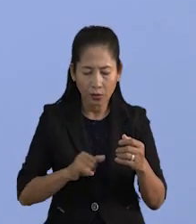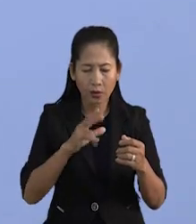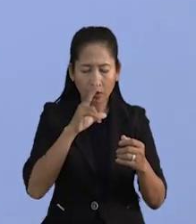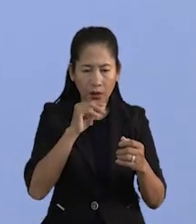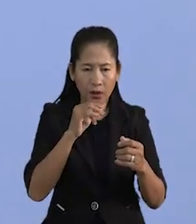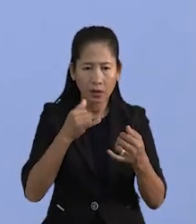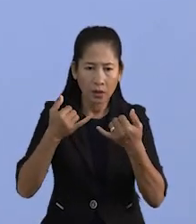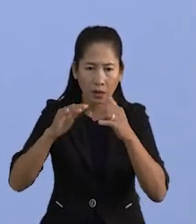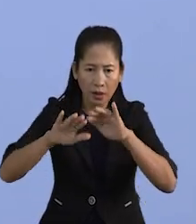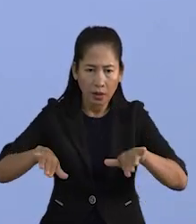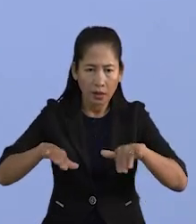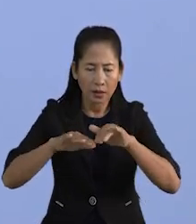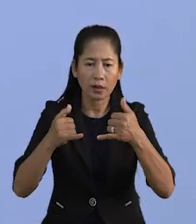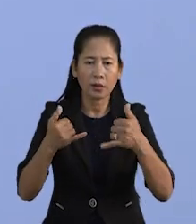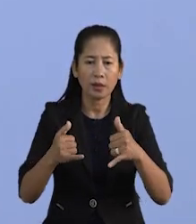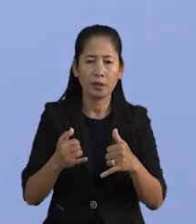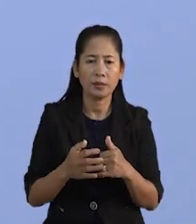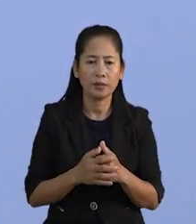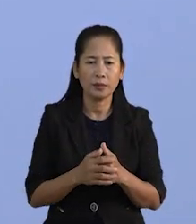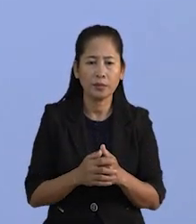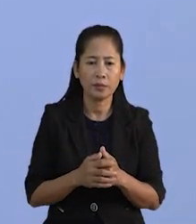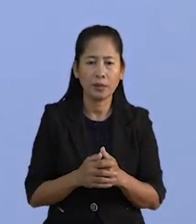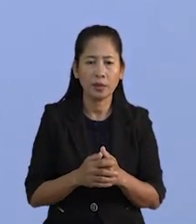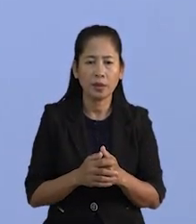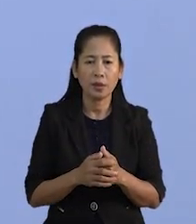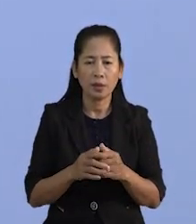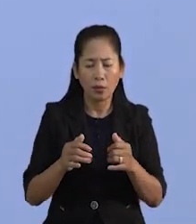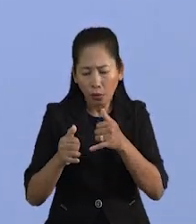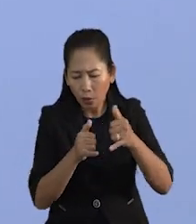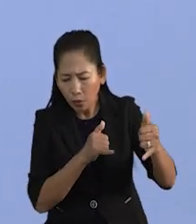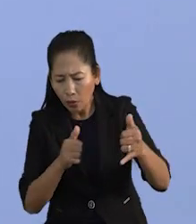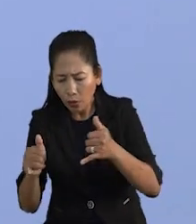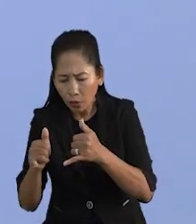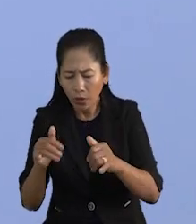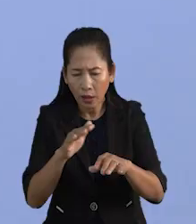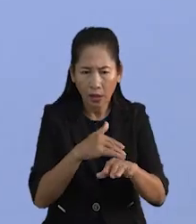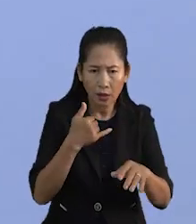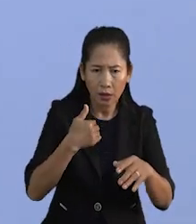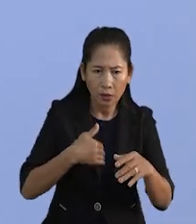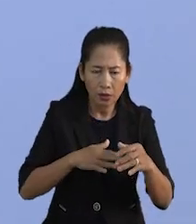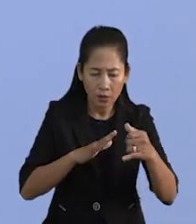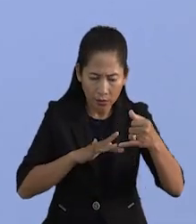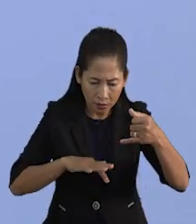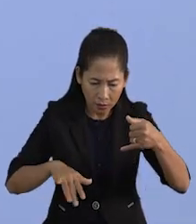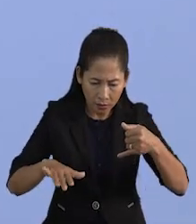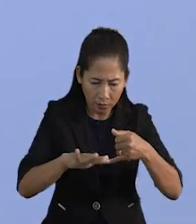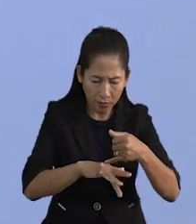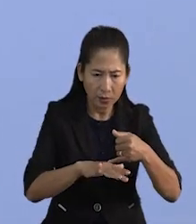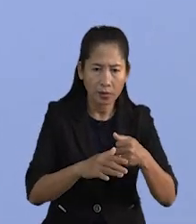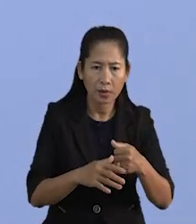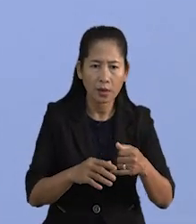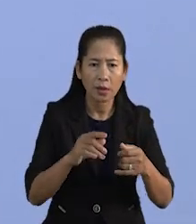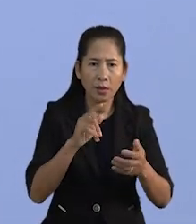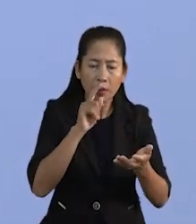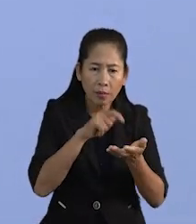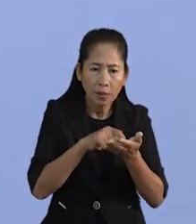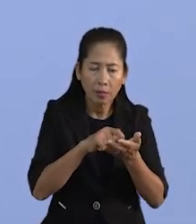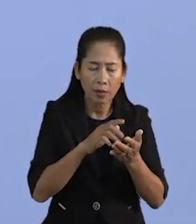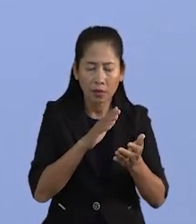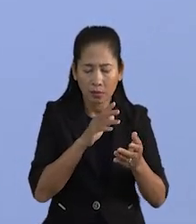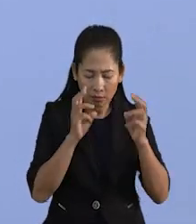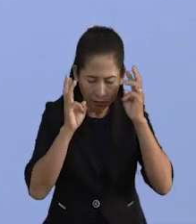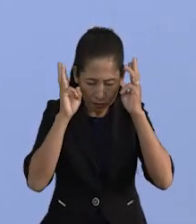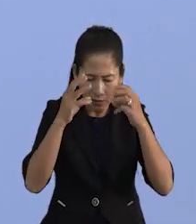ទឹកលេងកំសាន្តបាទវារត់ឆ្លេឆ្លាហៅកូននៅមាត់ត្រពាំងបាទមេមាន់បារម្ភ